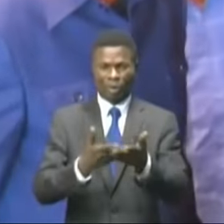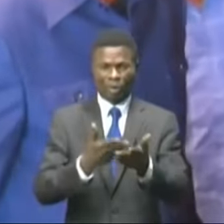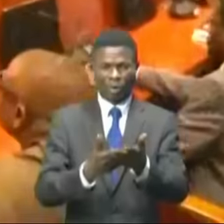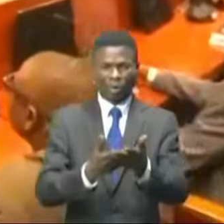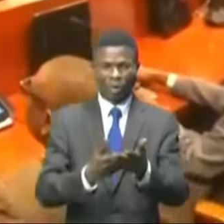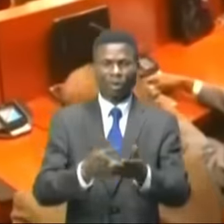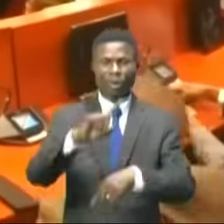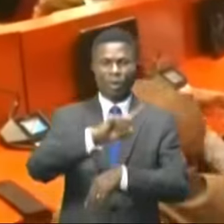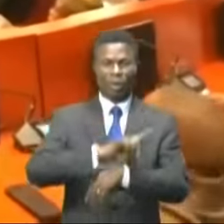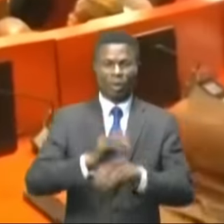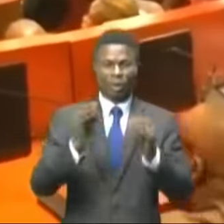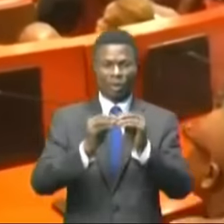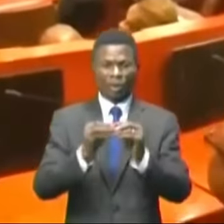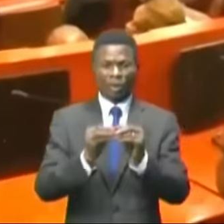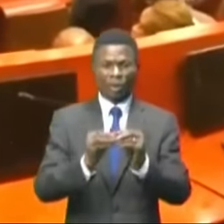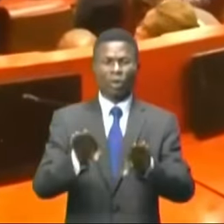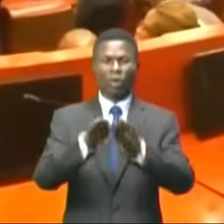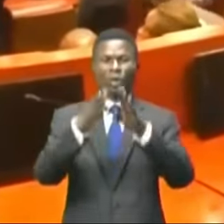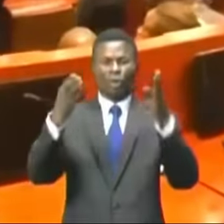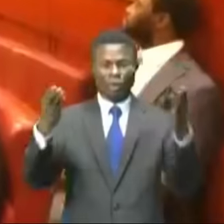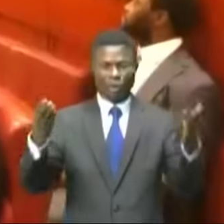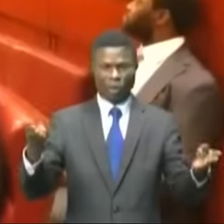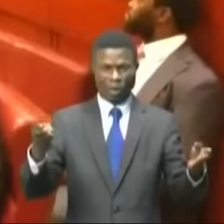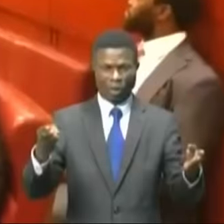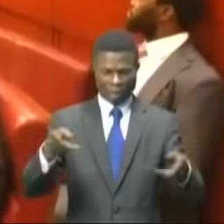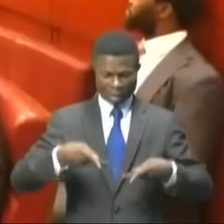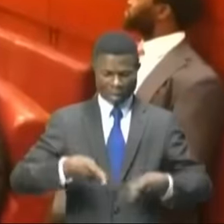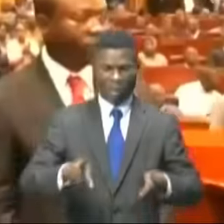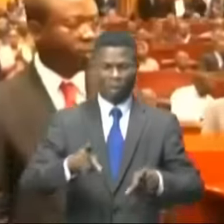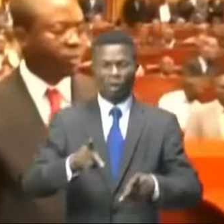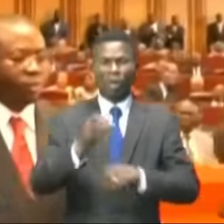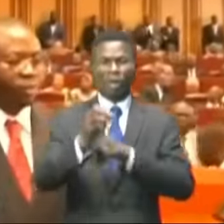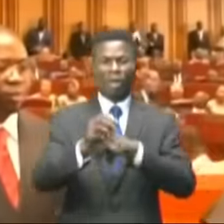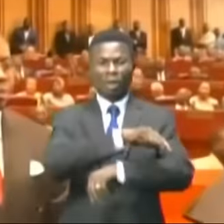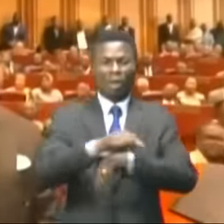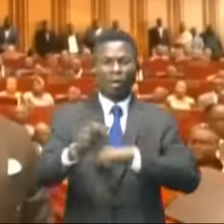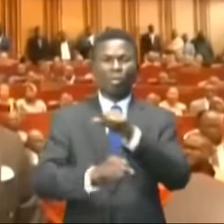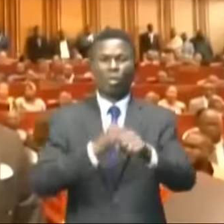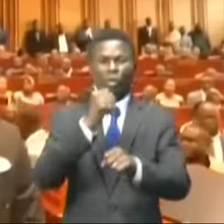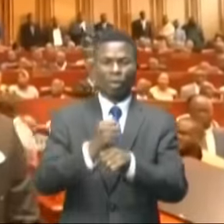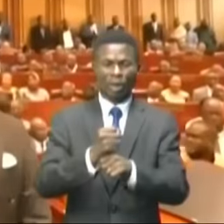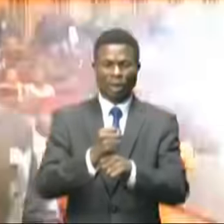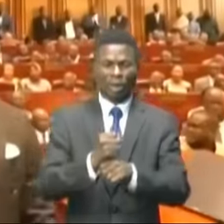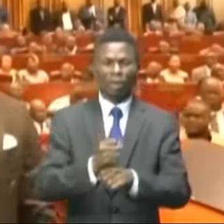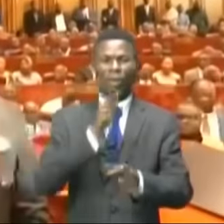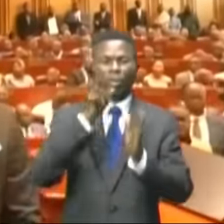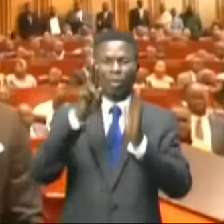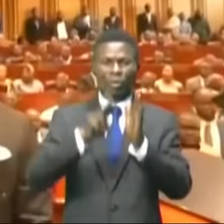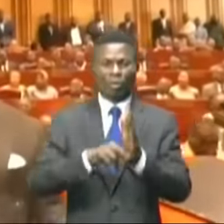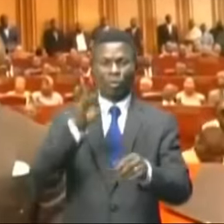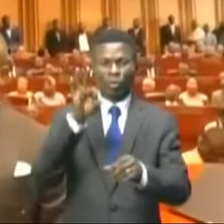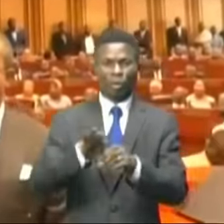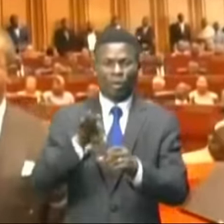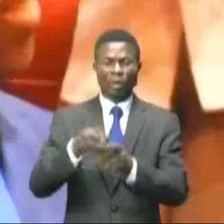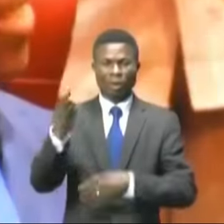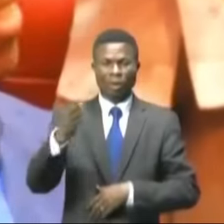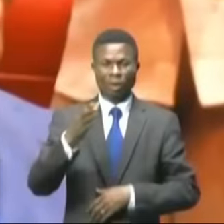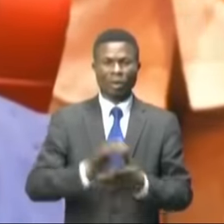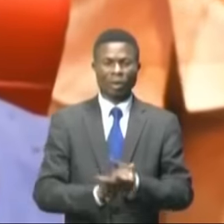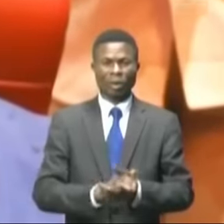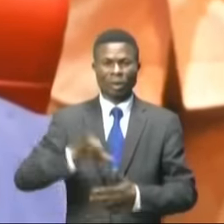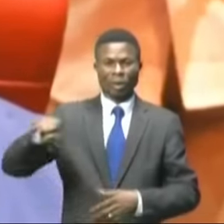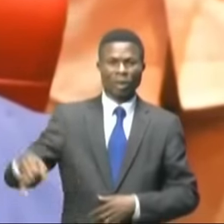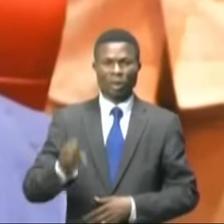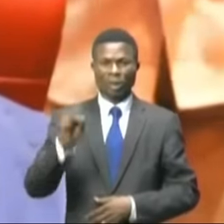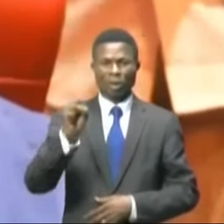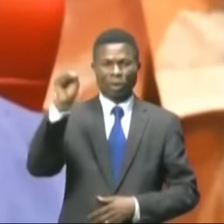l'occasion de la plénière inaugurale qui installe le bureau d'âge de la Chambre haute du Parlement. Parmi les élus, l'honorable José